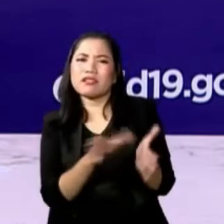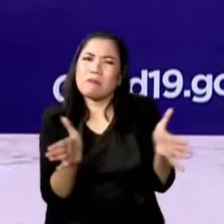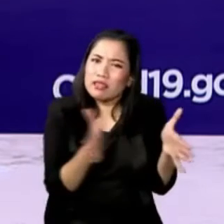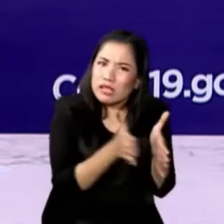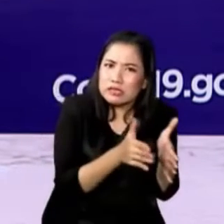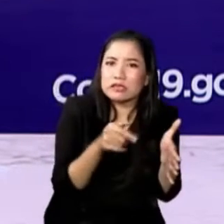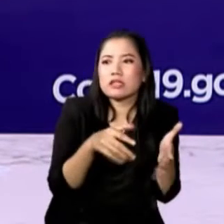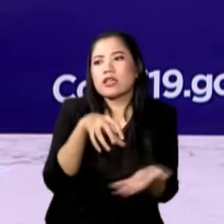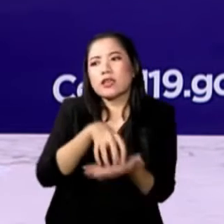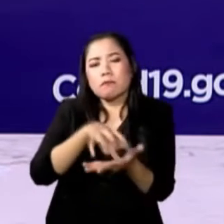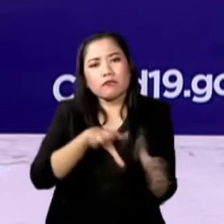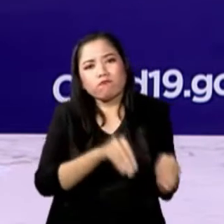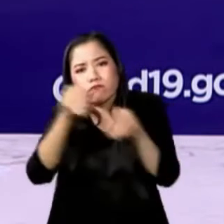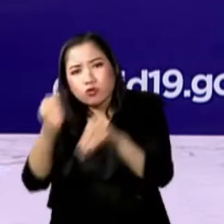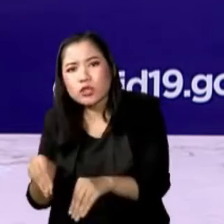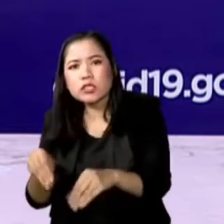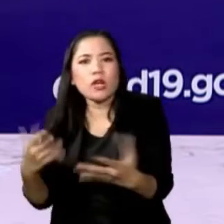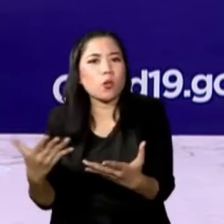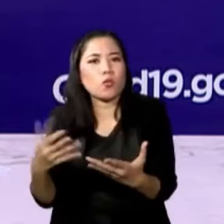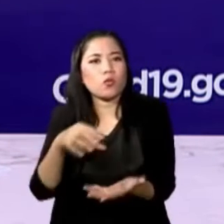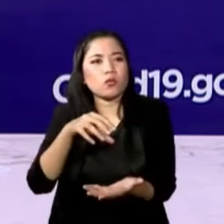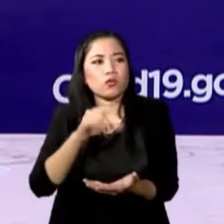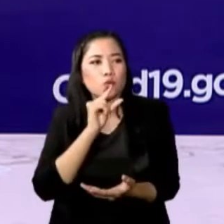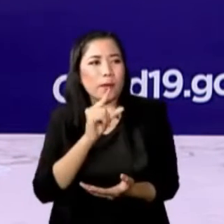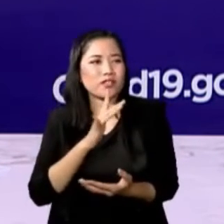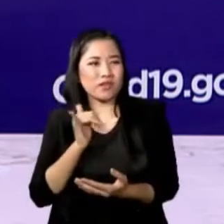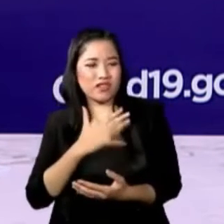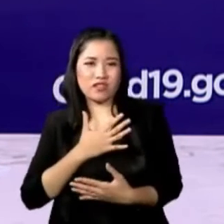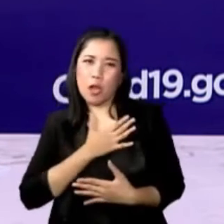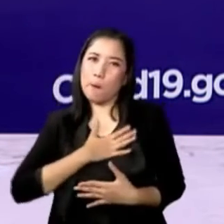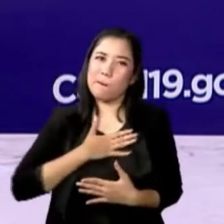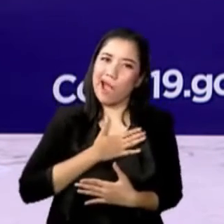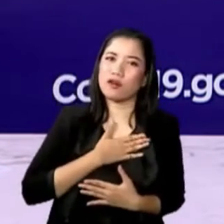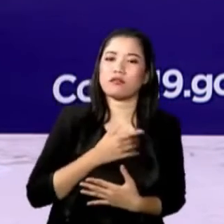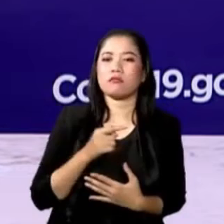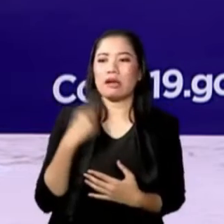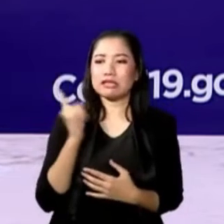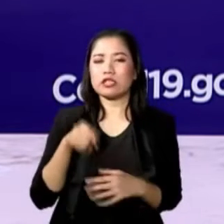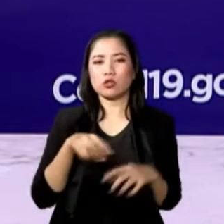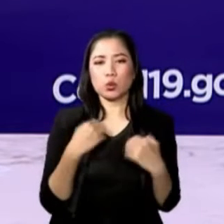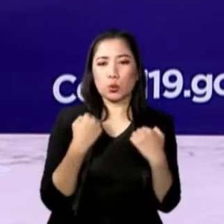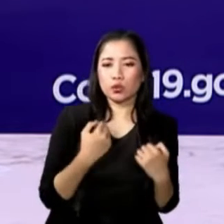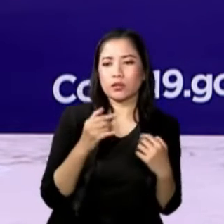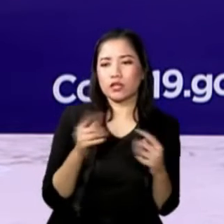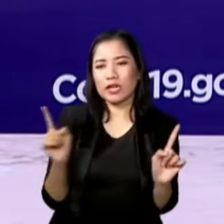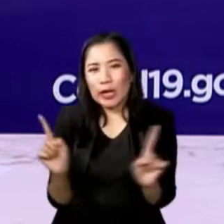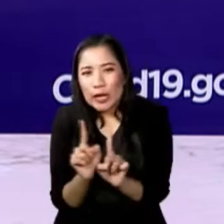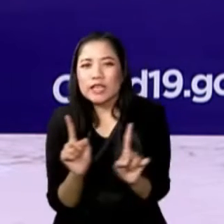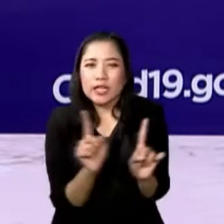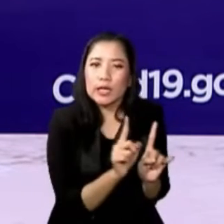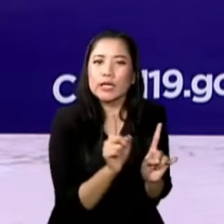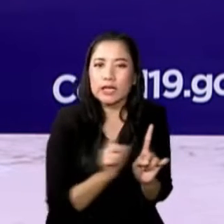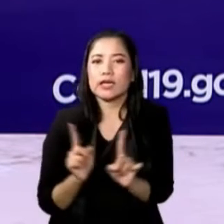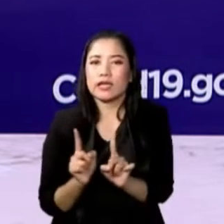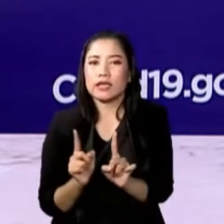misalnya tempat evakuasi, maupun untuk mendapatkan rasa aman dan nyaman. Hal ini tentunya menjadi tantangan tersendiri bila